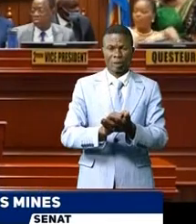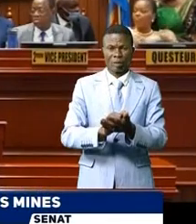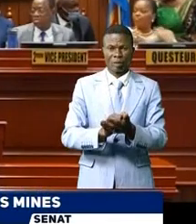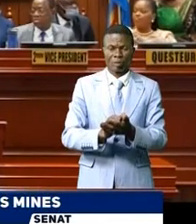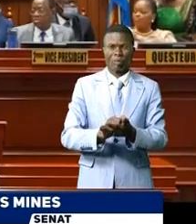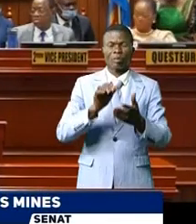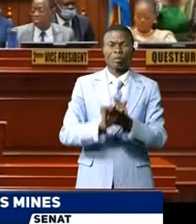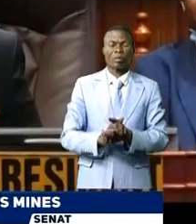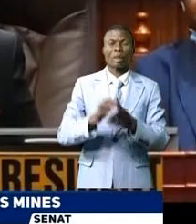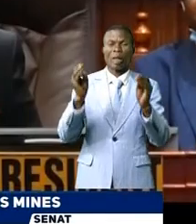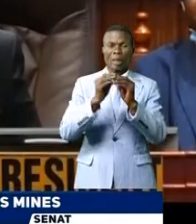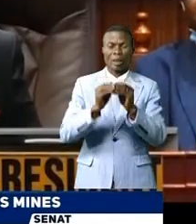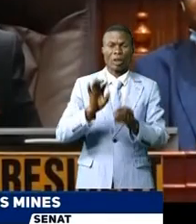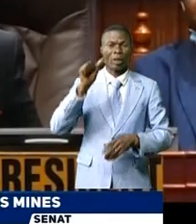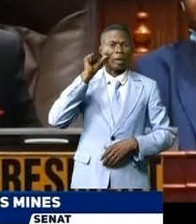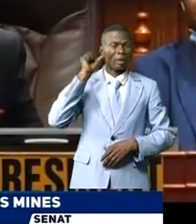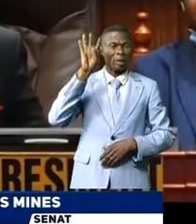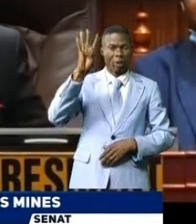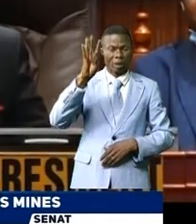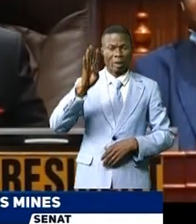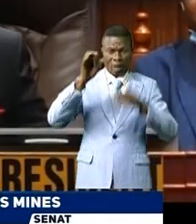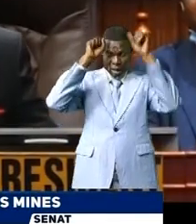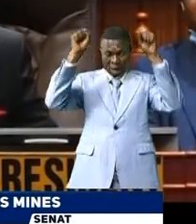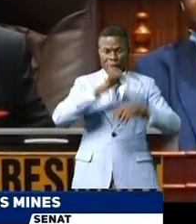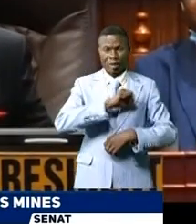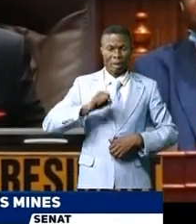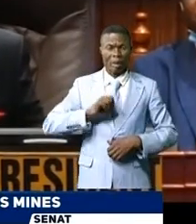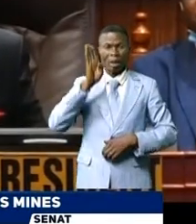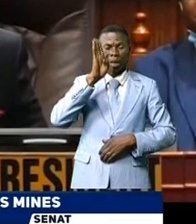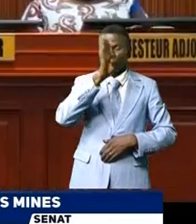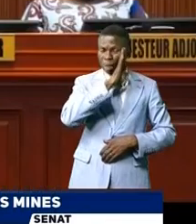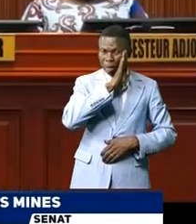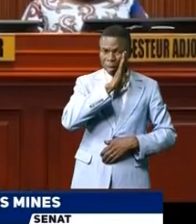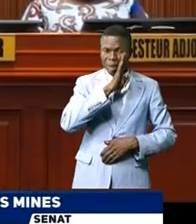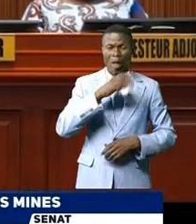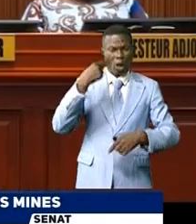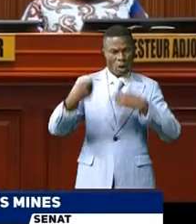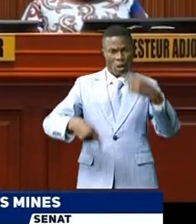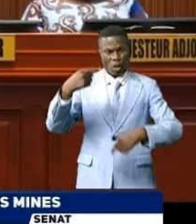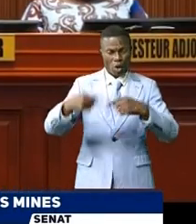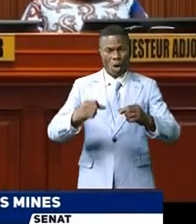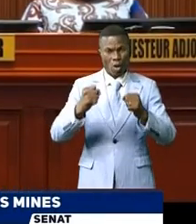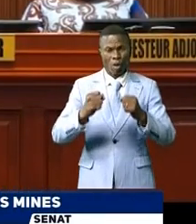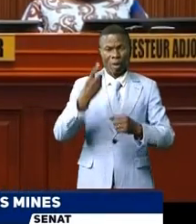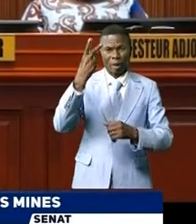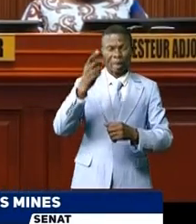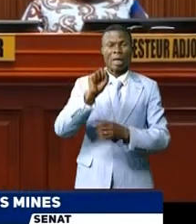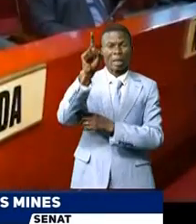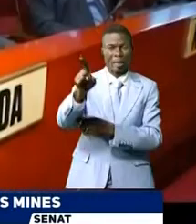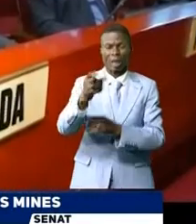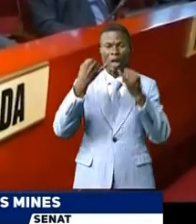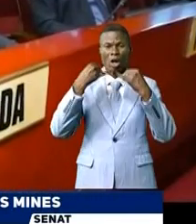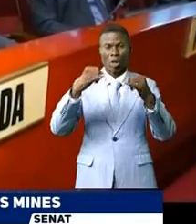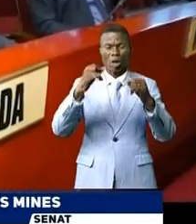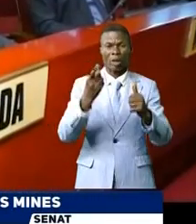jeu, la plénière de jeudi, présidée par Modeste Baati-Lukwebo, a connu un débat ponctué par deux motions d'information.